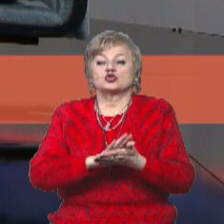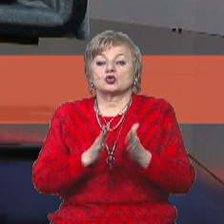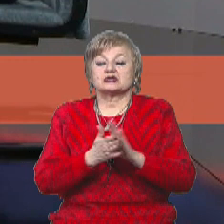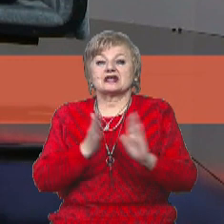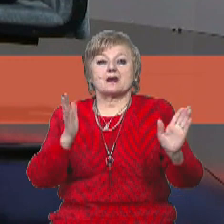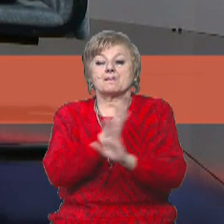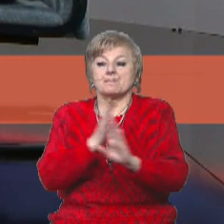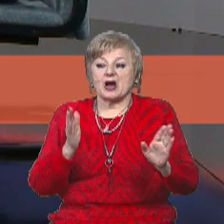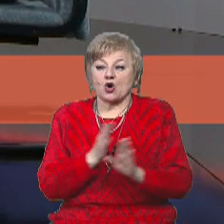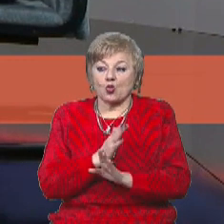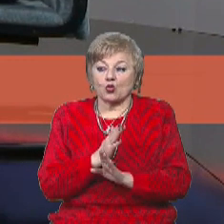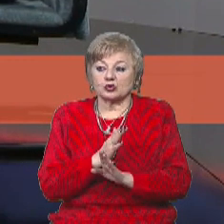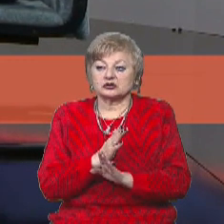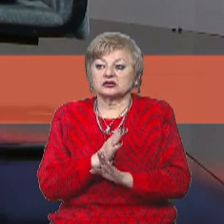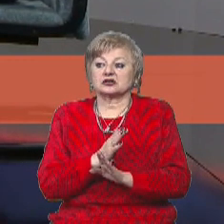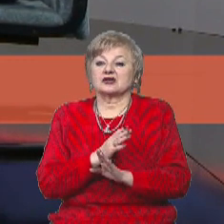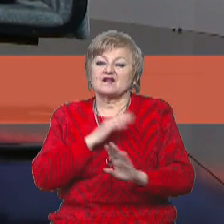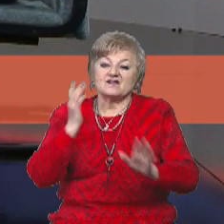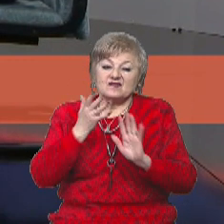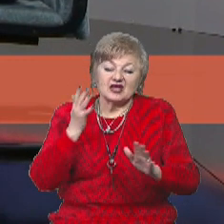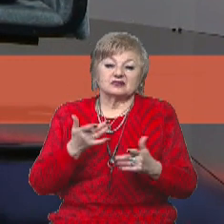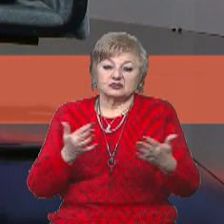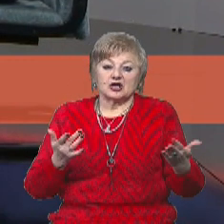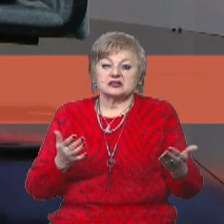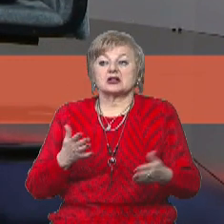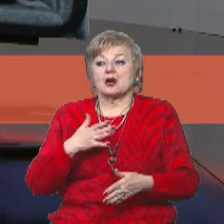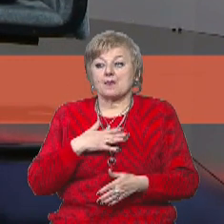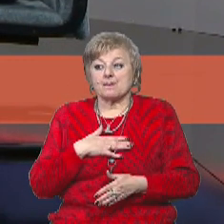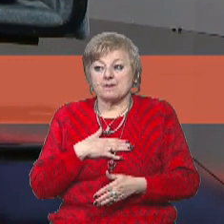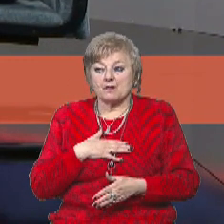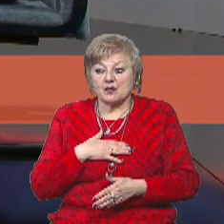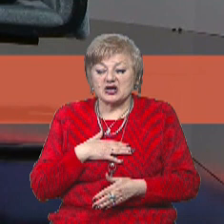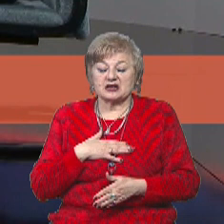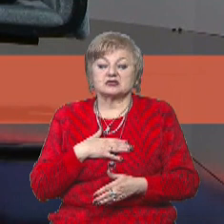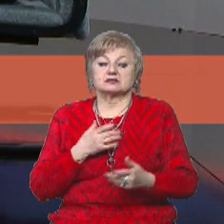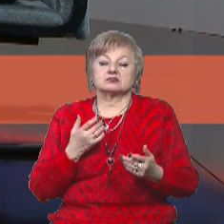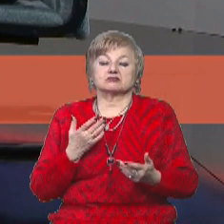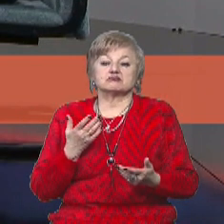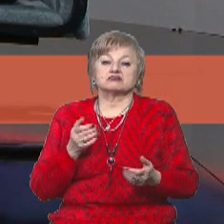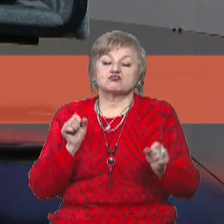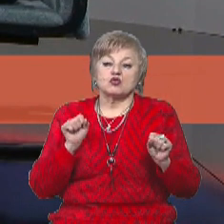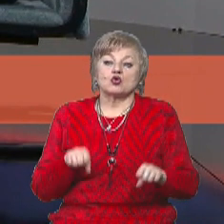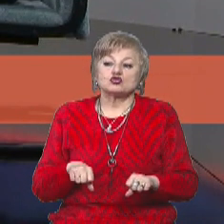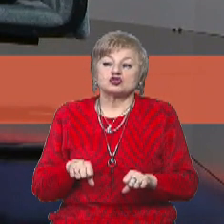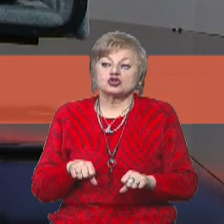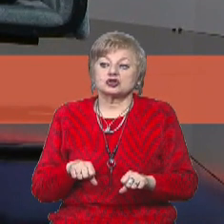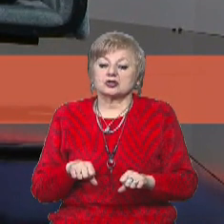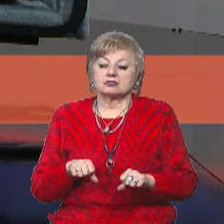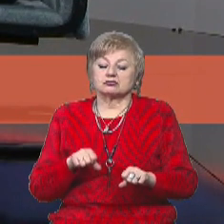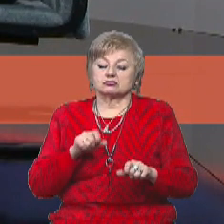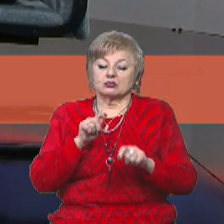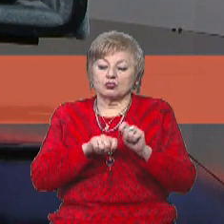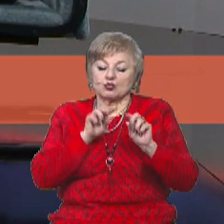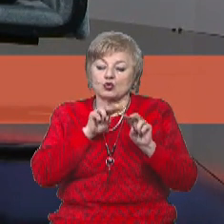погоди, від розвитку вітрів там, і так далі, ми, в принципі, з високою вірогідністю зможемо